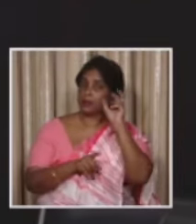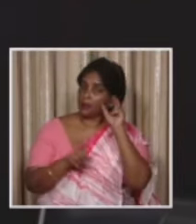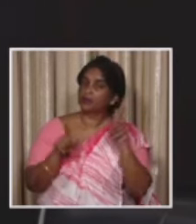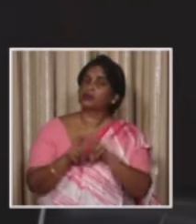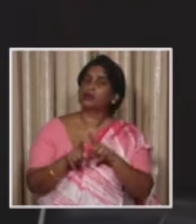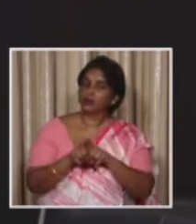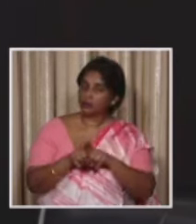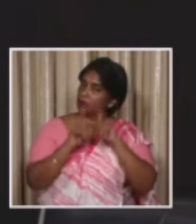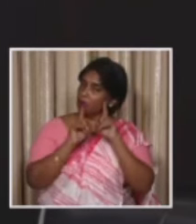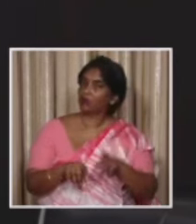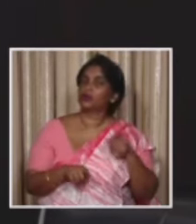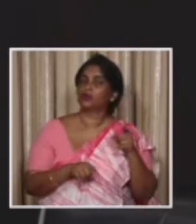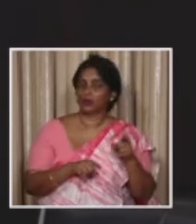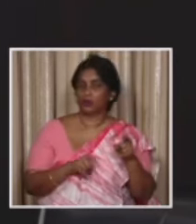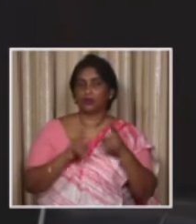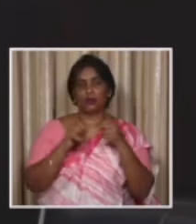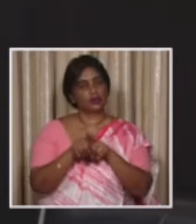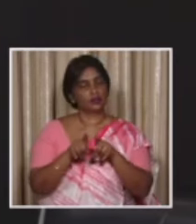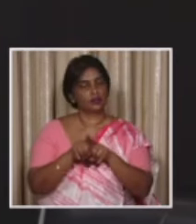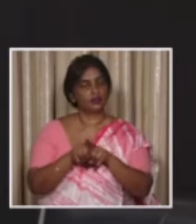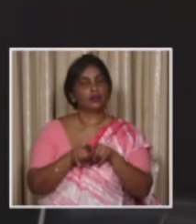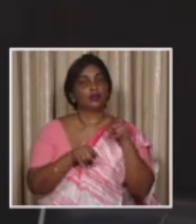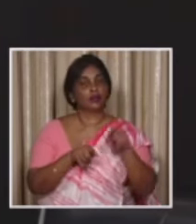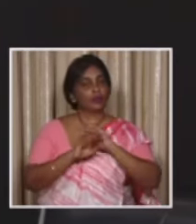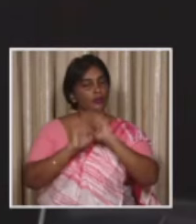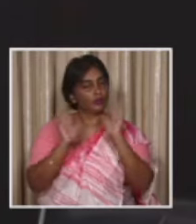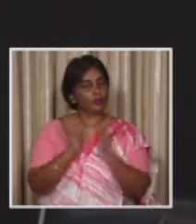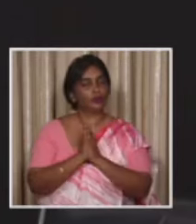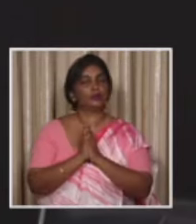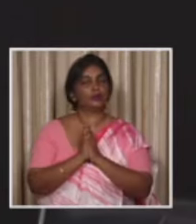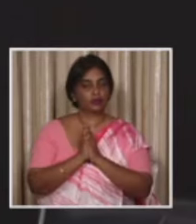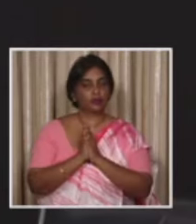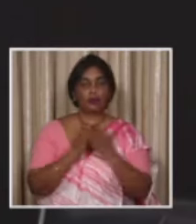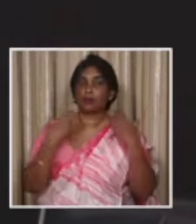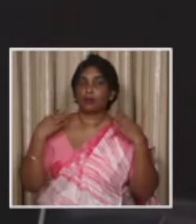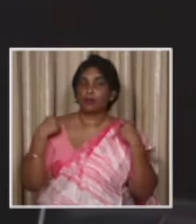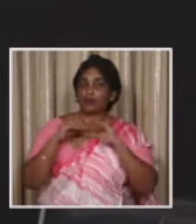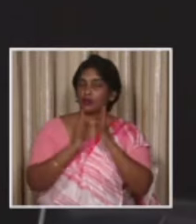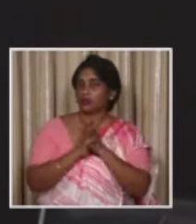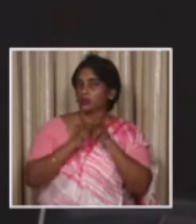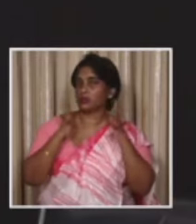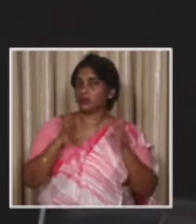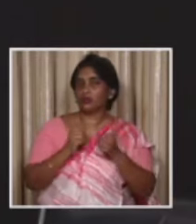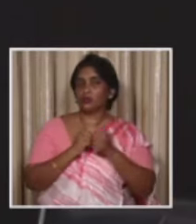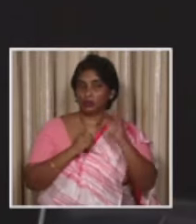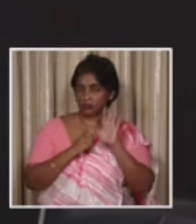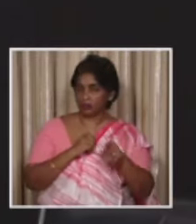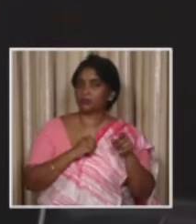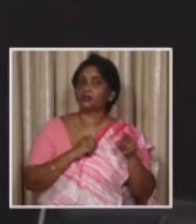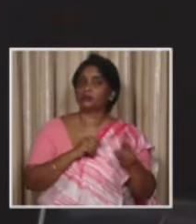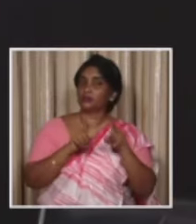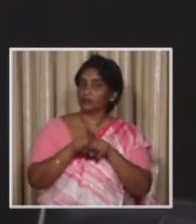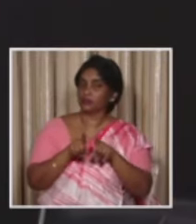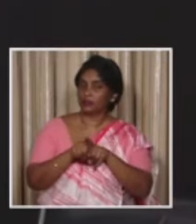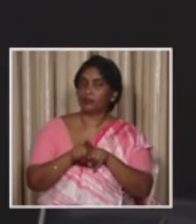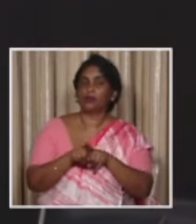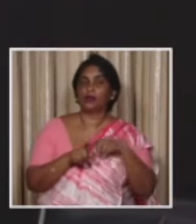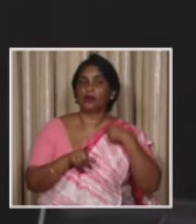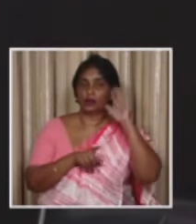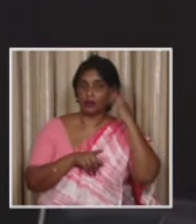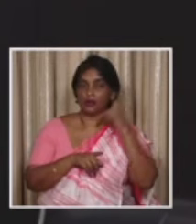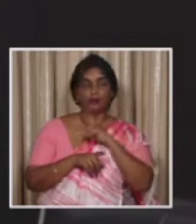ඒවා එවැනි කර්තයක්. ඉතින් ඒ නිසා මේ සියලු දේ මේ පහසුකම් වැඩි කරන වැඩපිළිවෙල අපි යන්න ඕන. ඒ වගේම